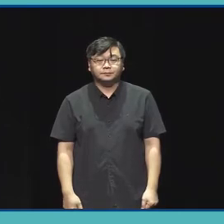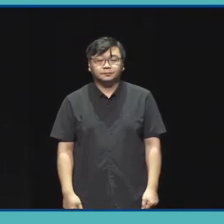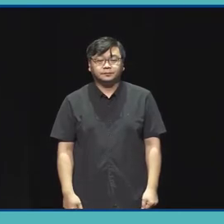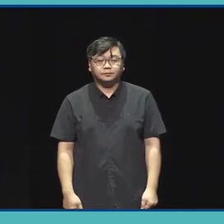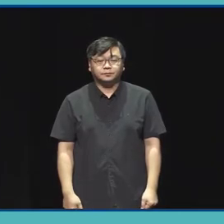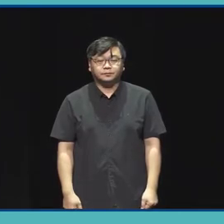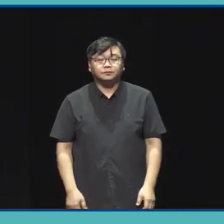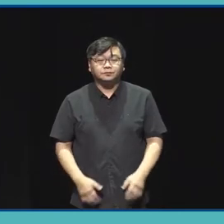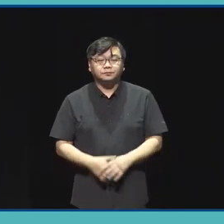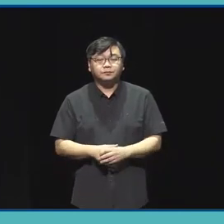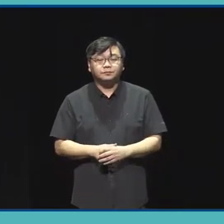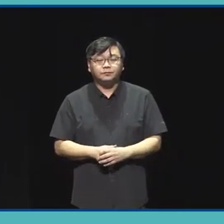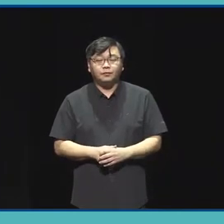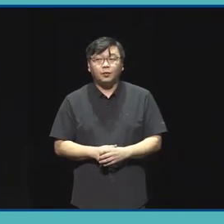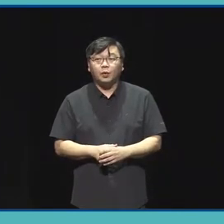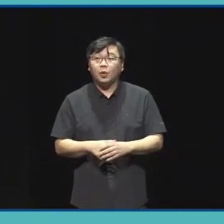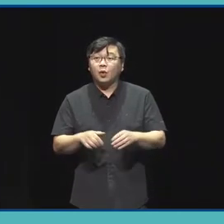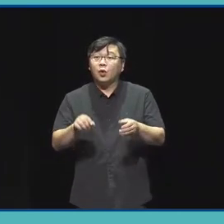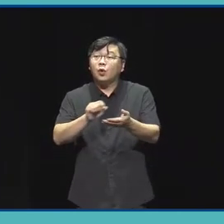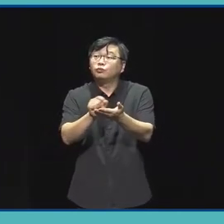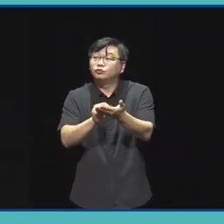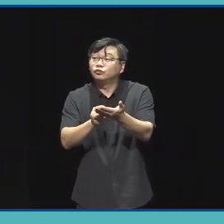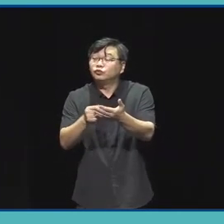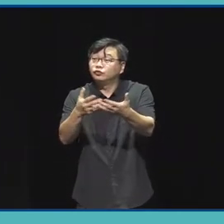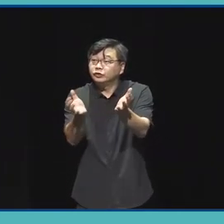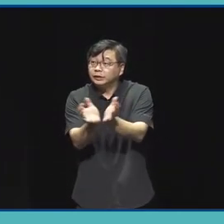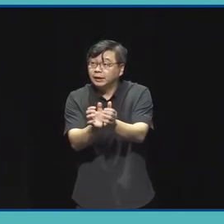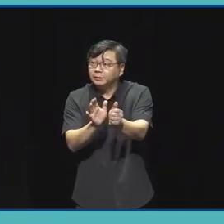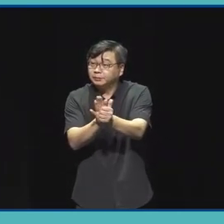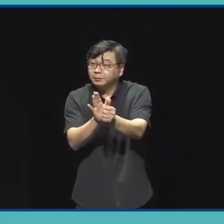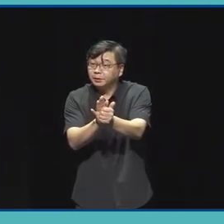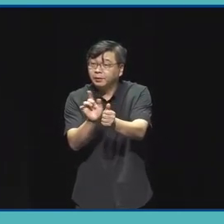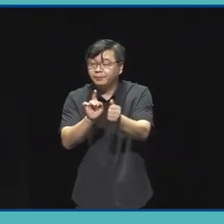예, 이 사업도 그 동일 작품집이